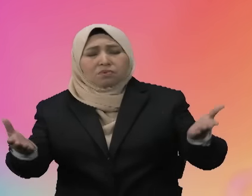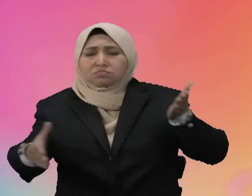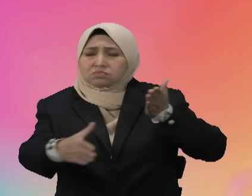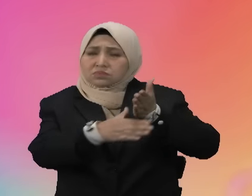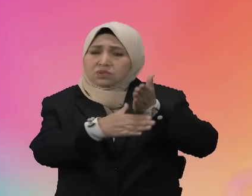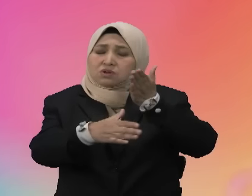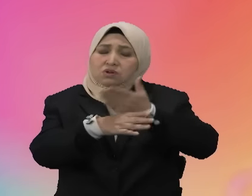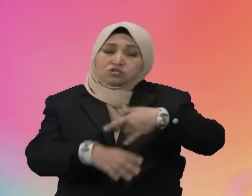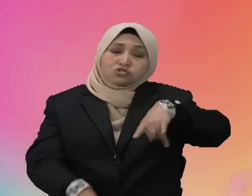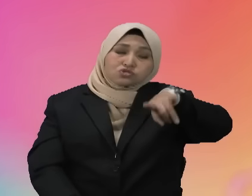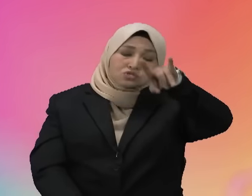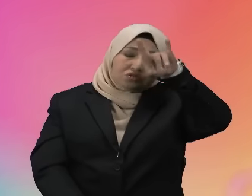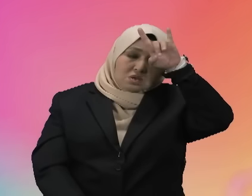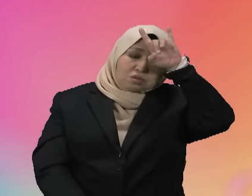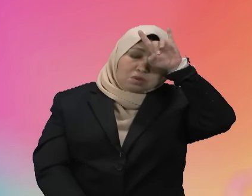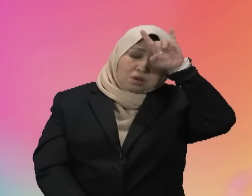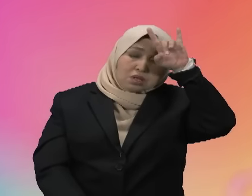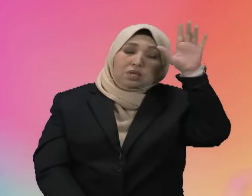الشيطان